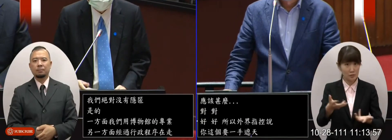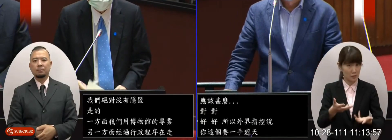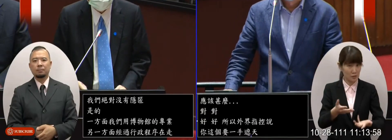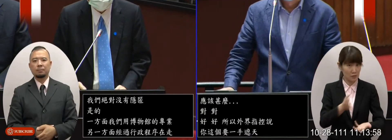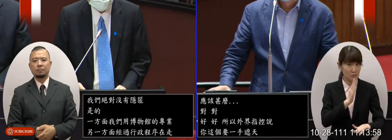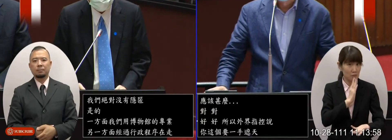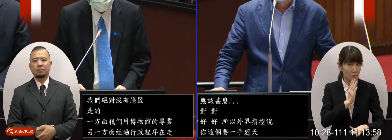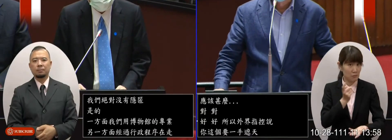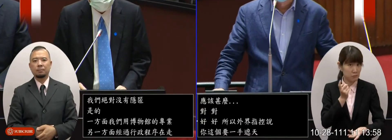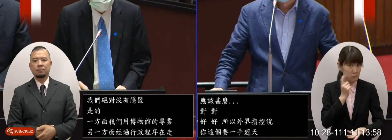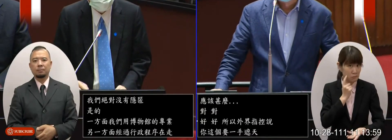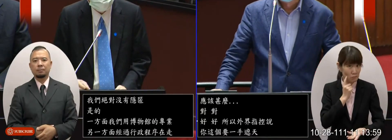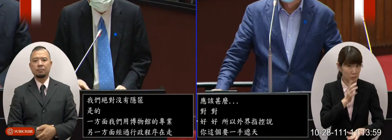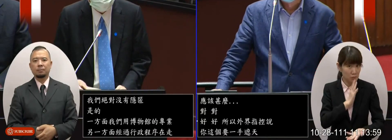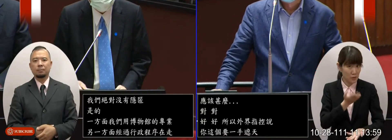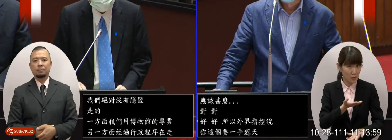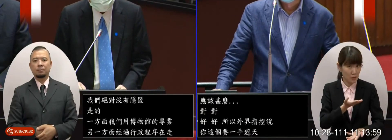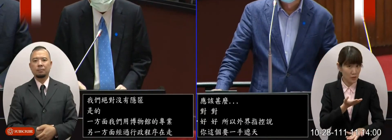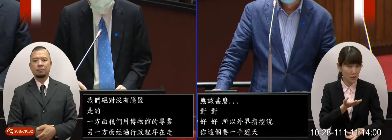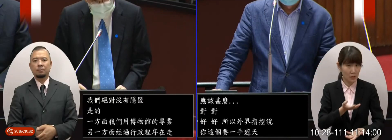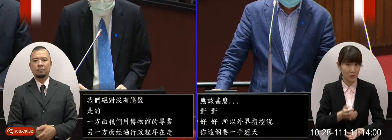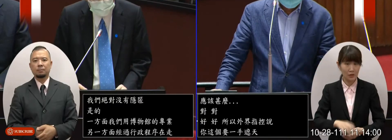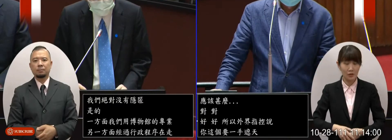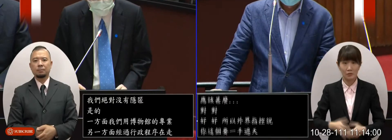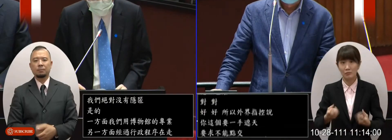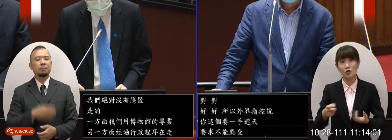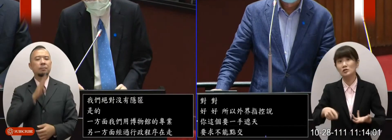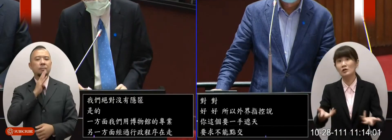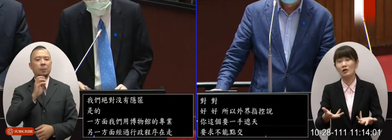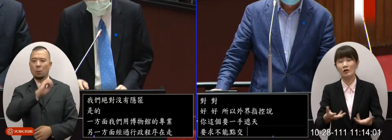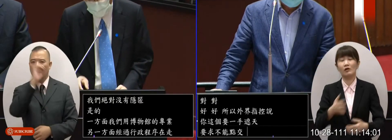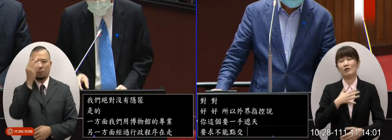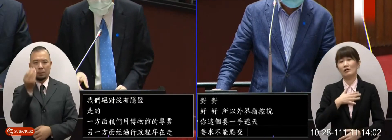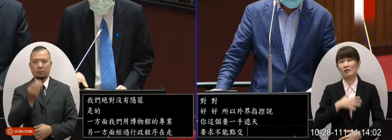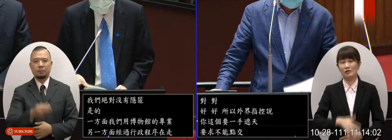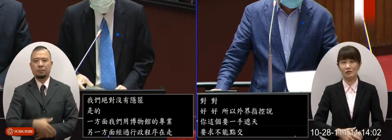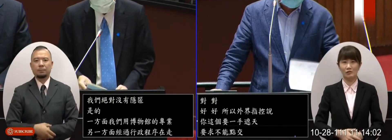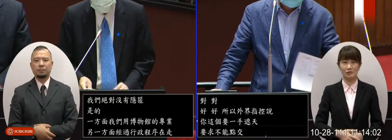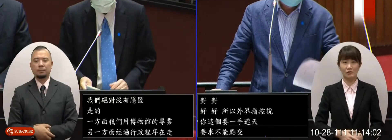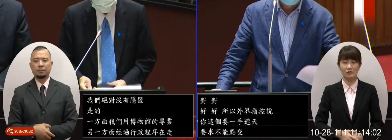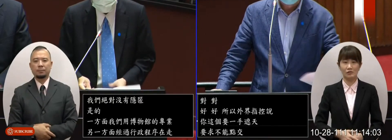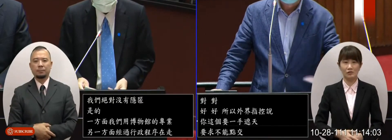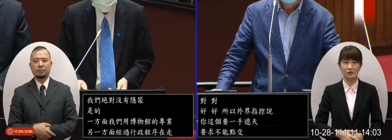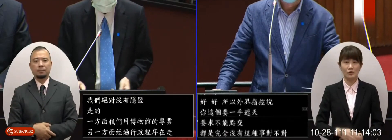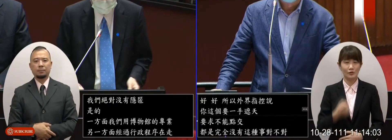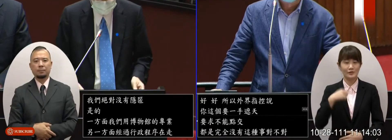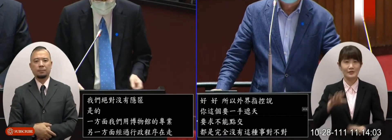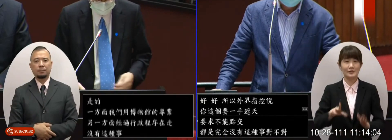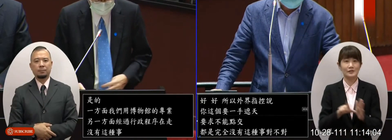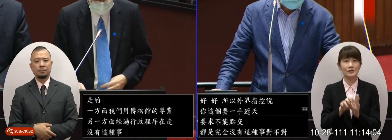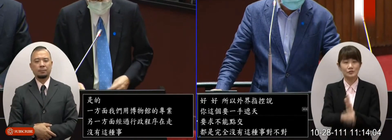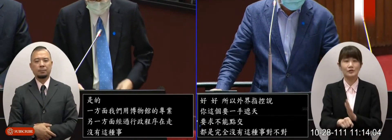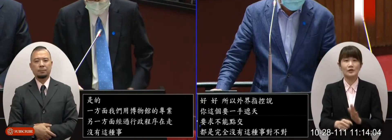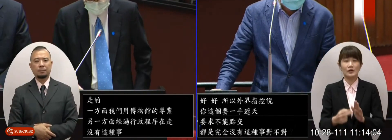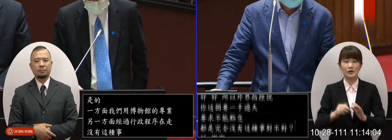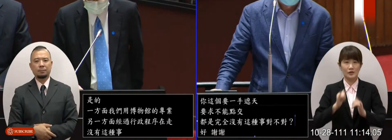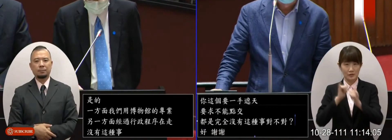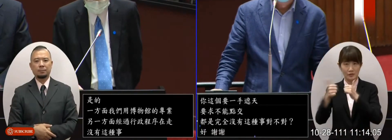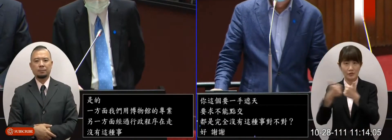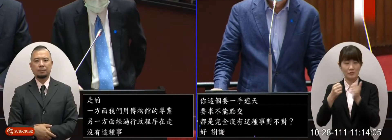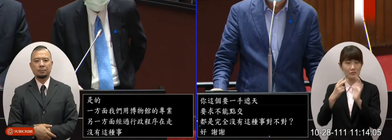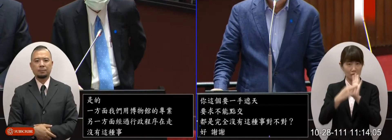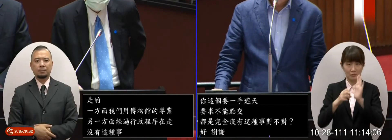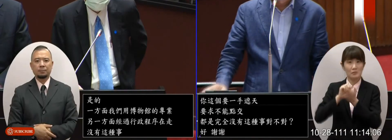都是完全没有这种事，对不对？ 没有这种事。 好，谢谢哈。我想就是利用这个机会哈，对社会做个说明